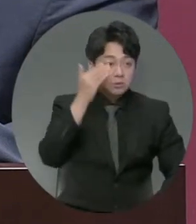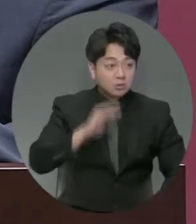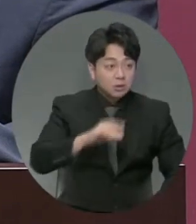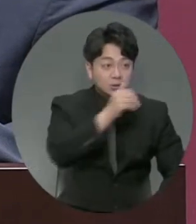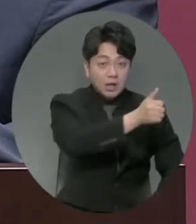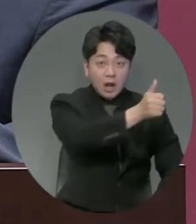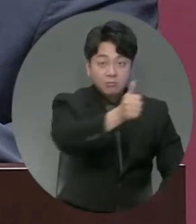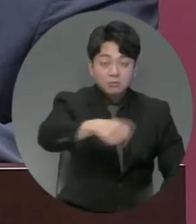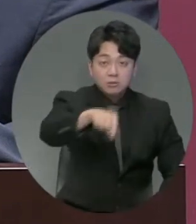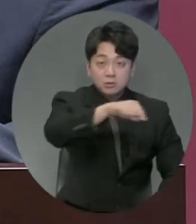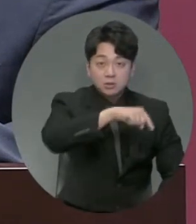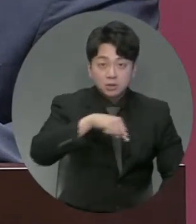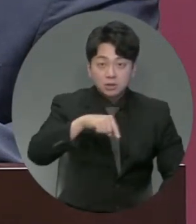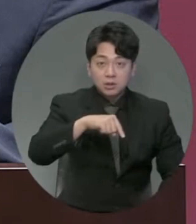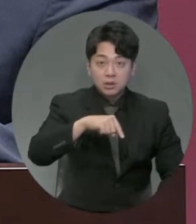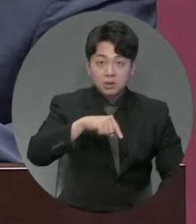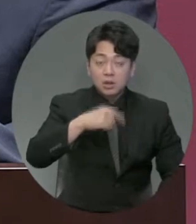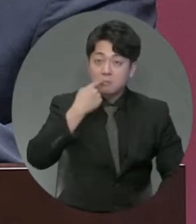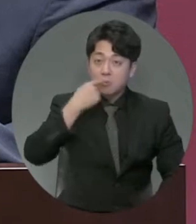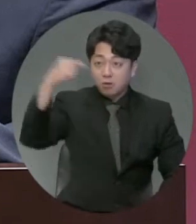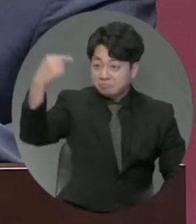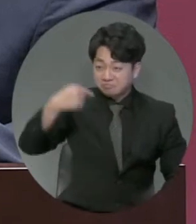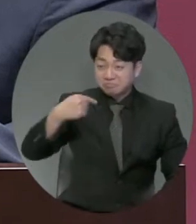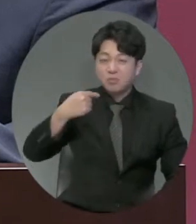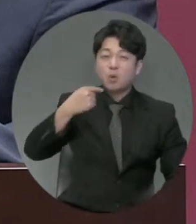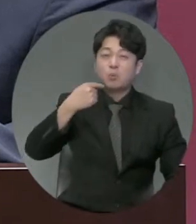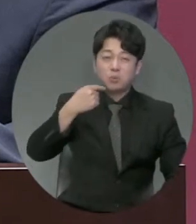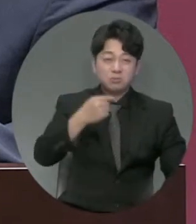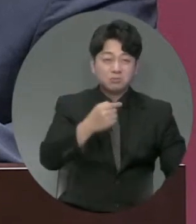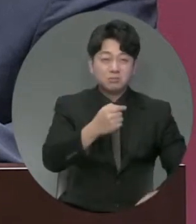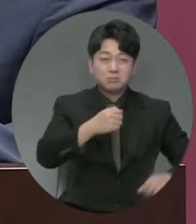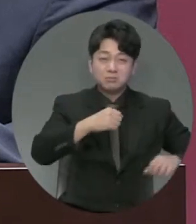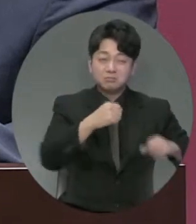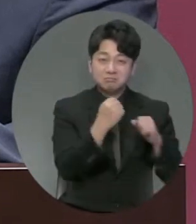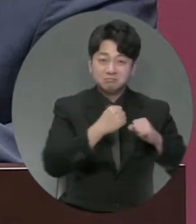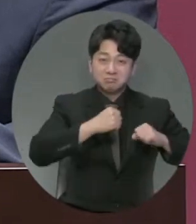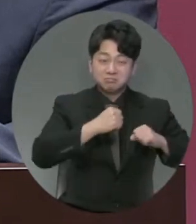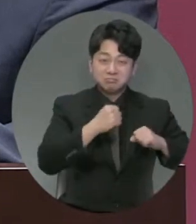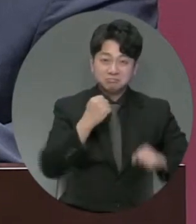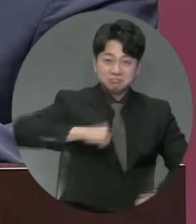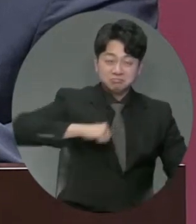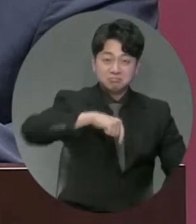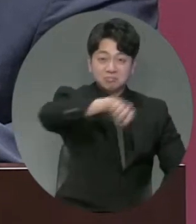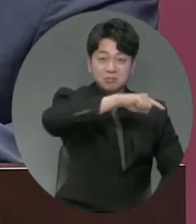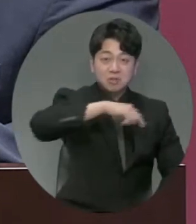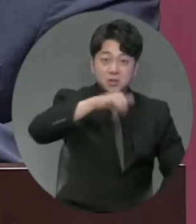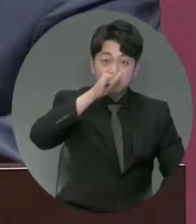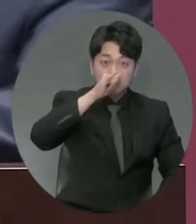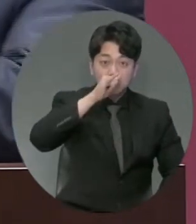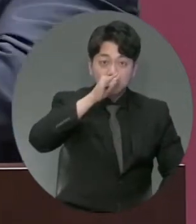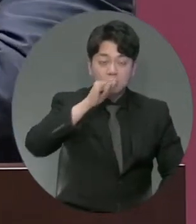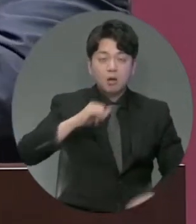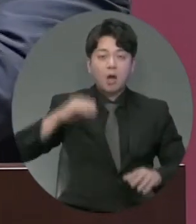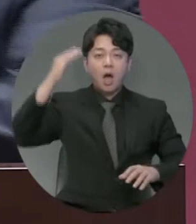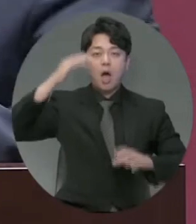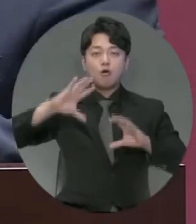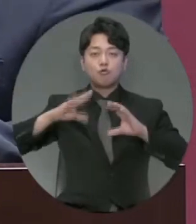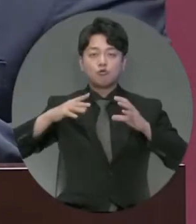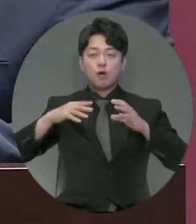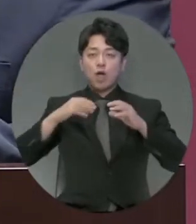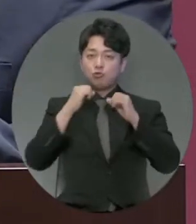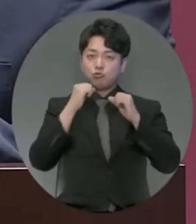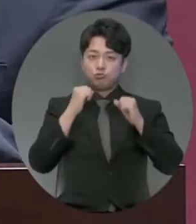행동을 한다는 것은 그런 명령에 불복하는 것은 우리 국가의 유지에 있을 수가 없는 일이라고 저는